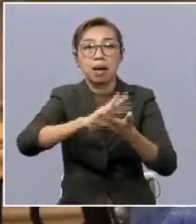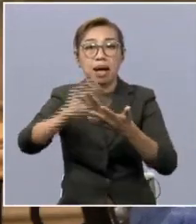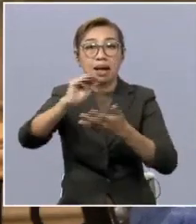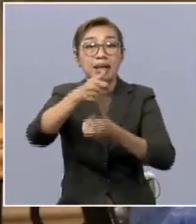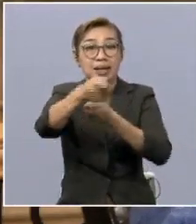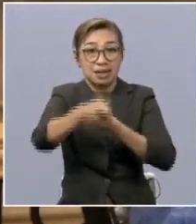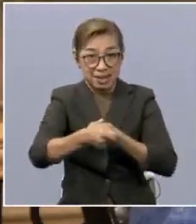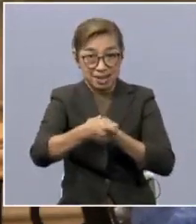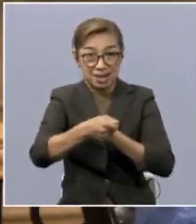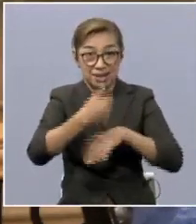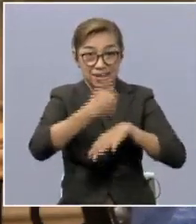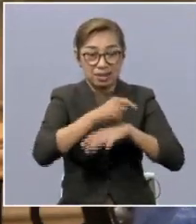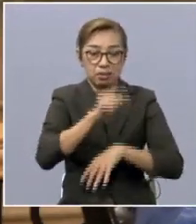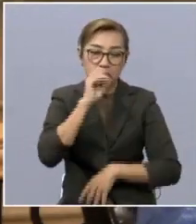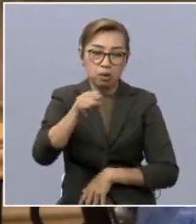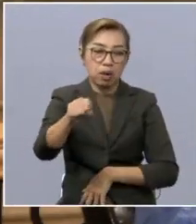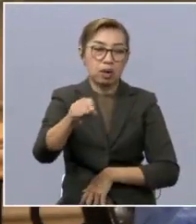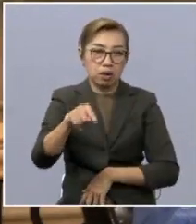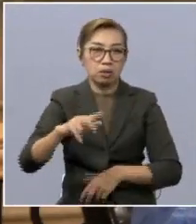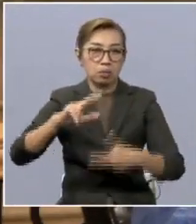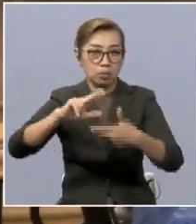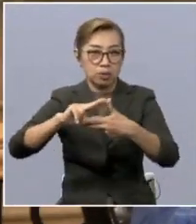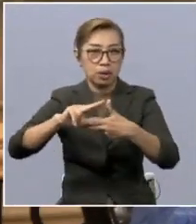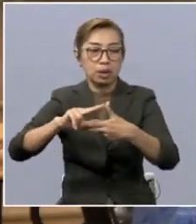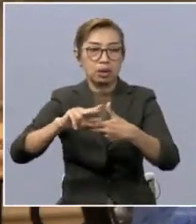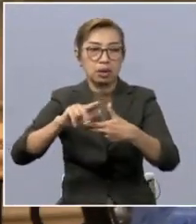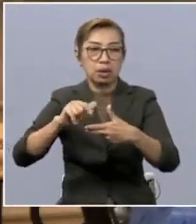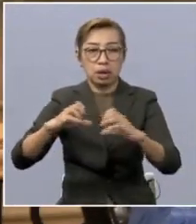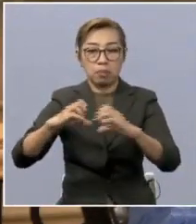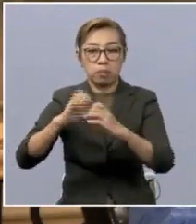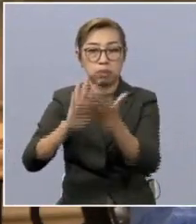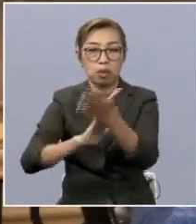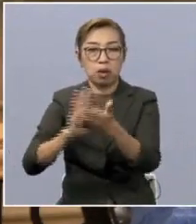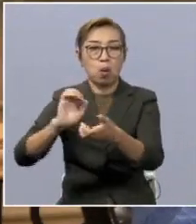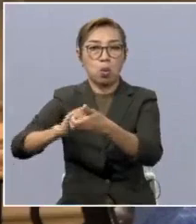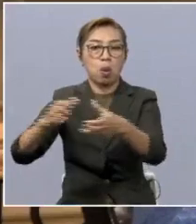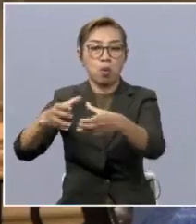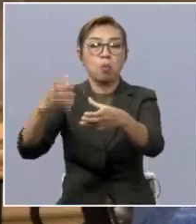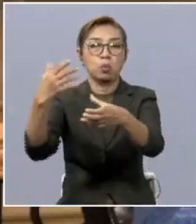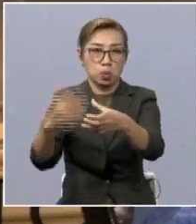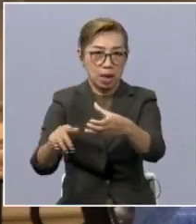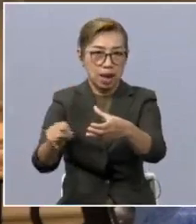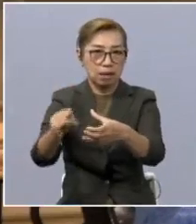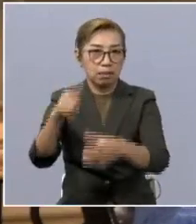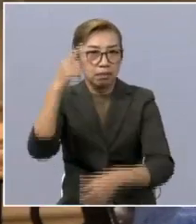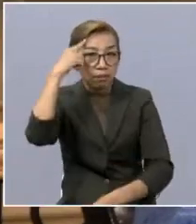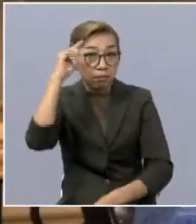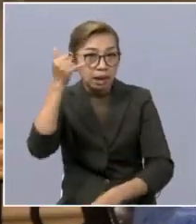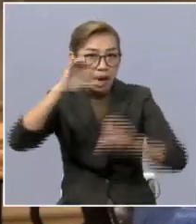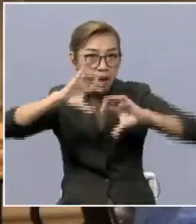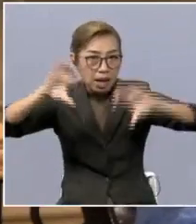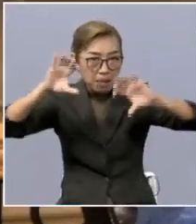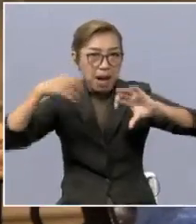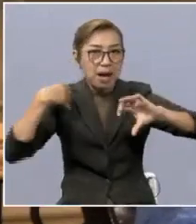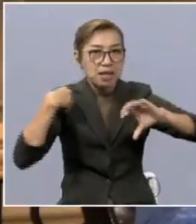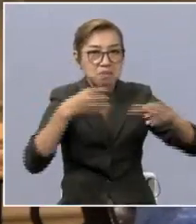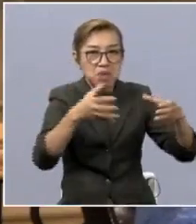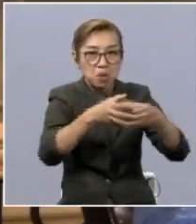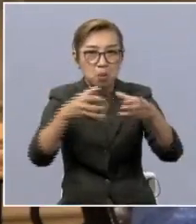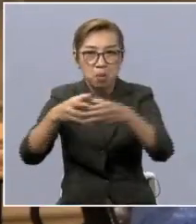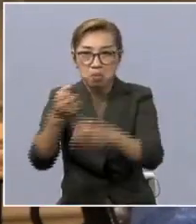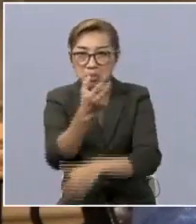พลังประชารัฐขายแพ็คคู่อยู่แล้วนะฮะและมีความเป็นไปได้สูงที่จะเกิดสูตรการเมือง3แกนอย่างที่บอกนะฮะ